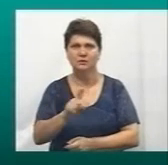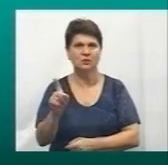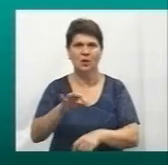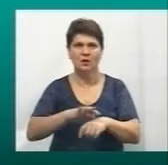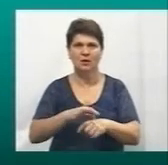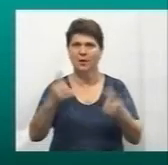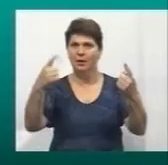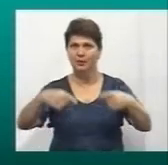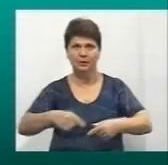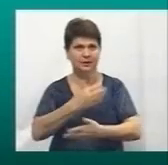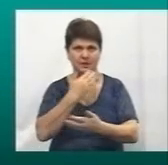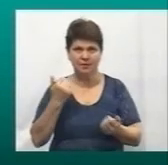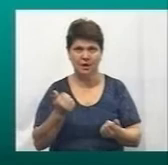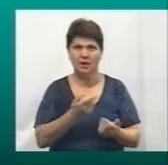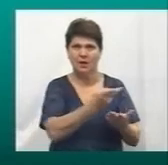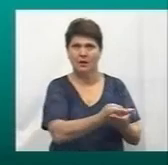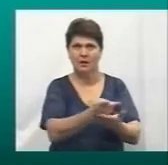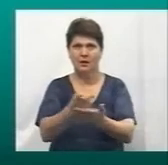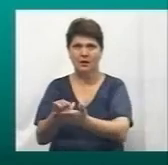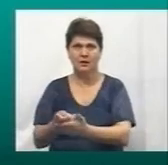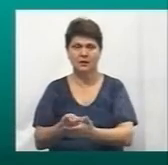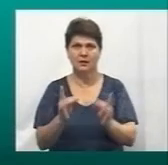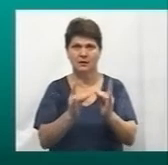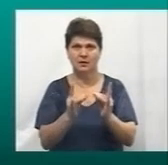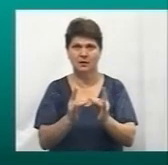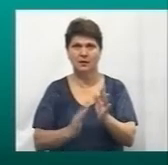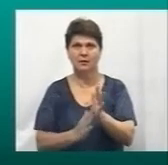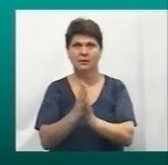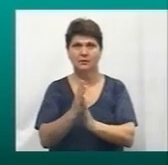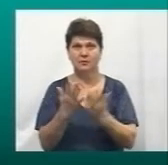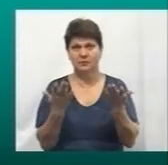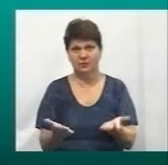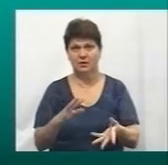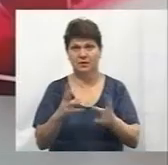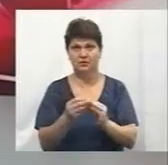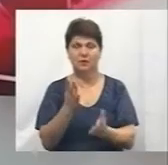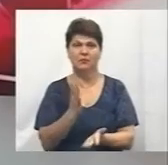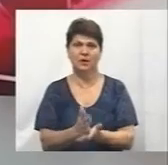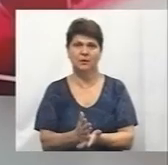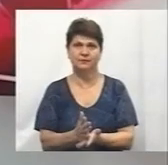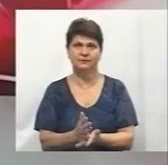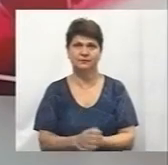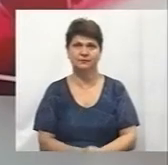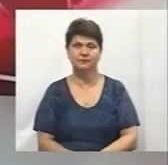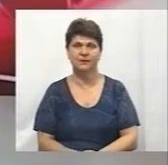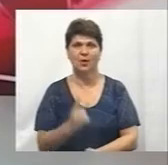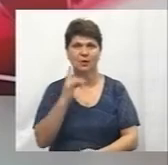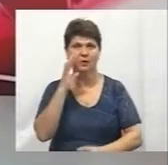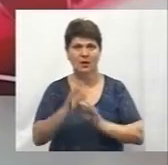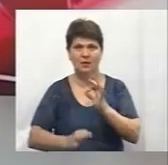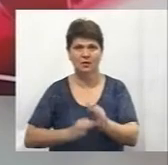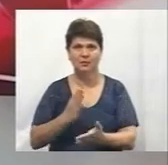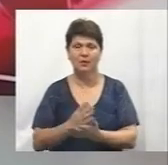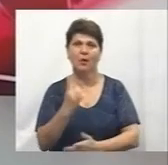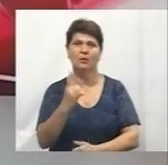падає, кількість ліжок зайнятих зростає. І чому от результат має? За минулу добу маємо і